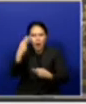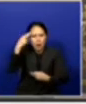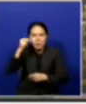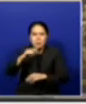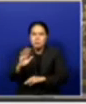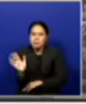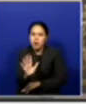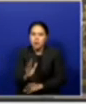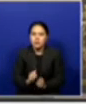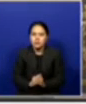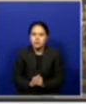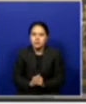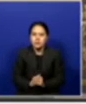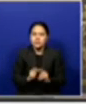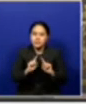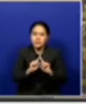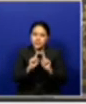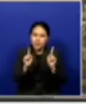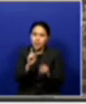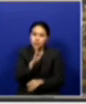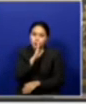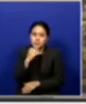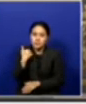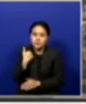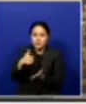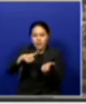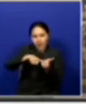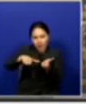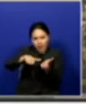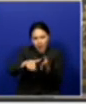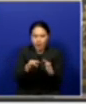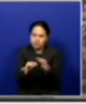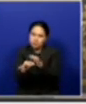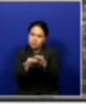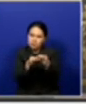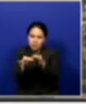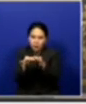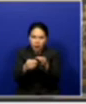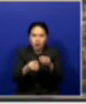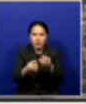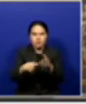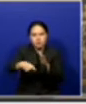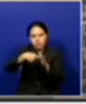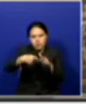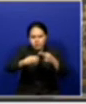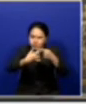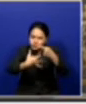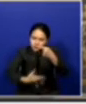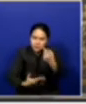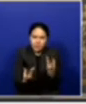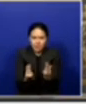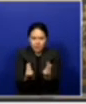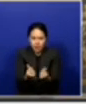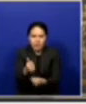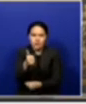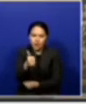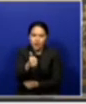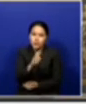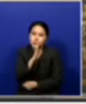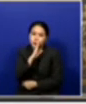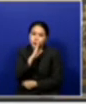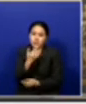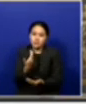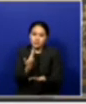เว้นแต่มีการปรับแก้มีการชี้แจงมีรายละเอียดให้ชัดเจนท่านนายกจะเอาไปไว้งบกลางผม